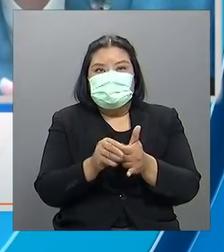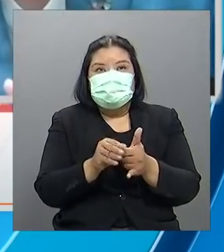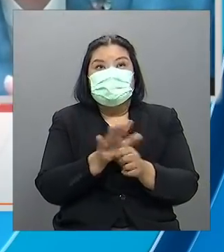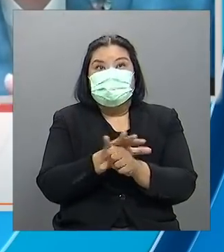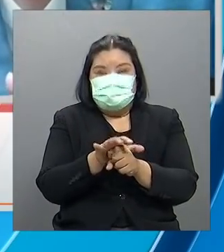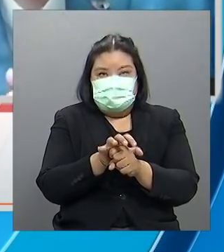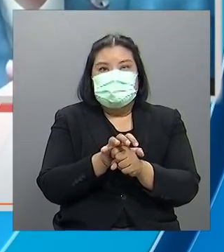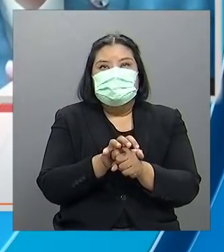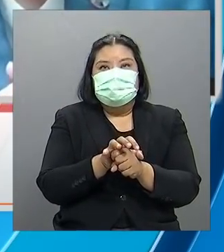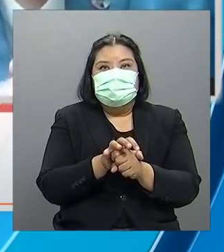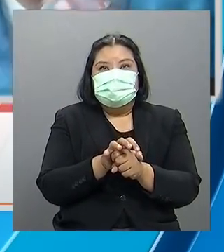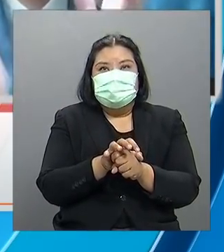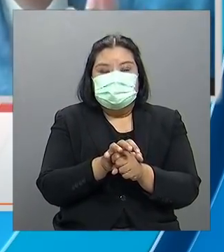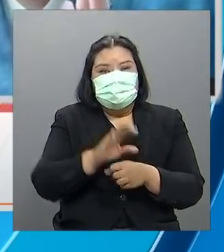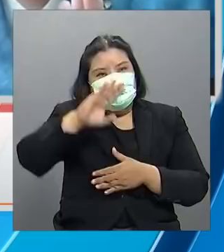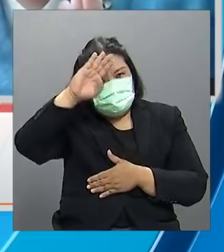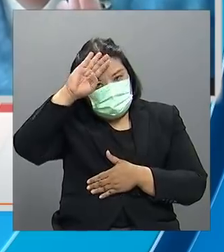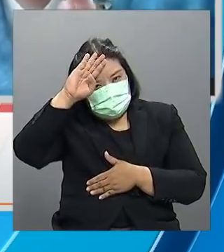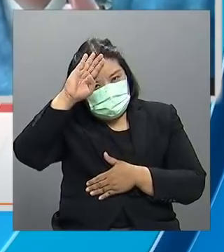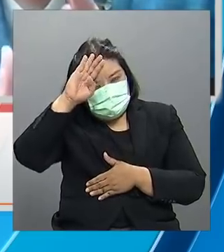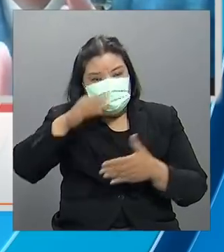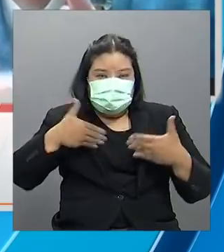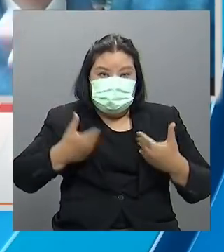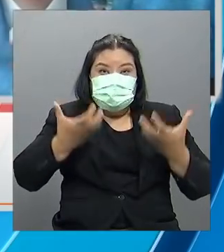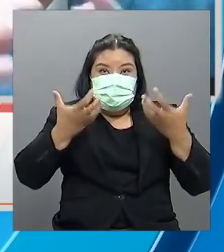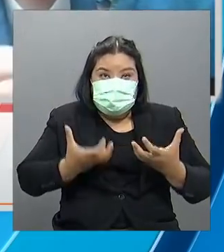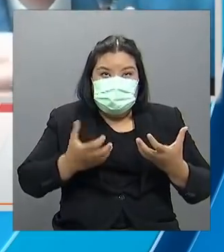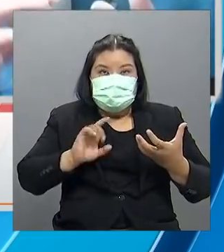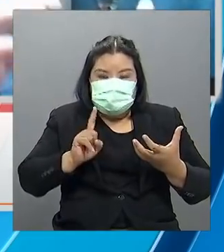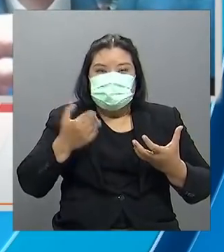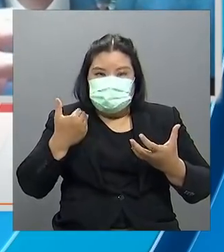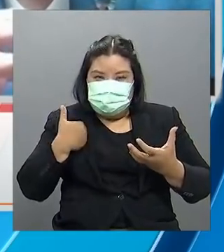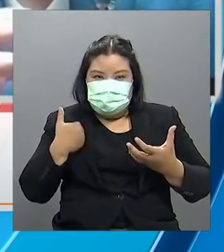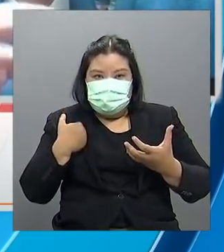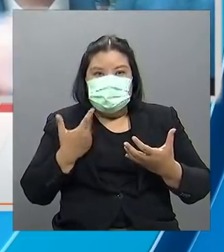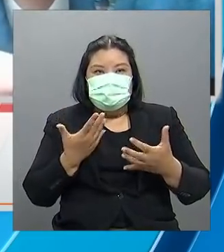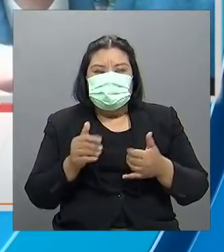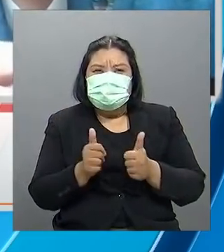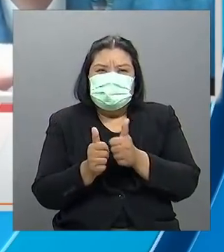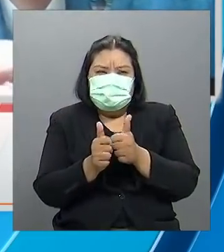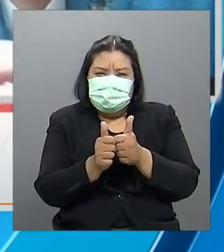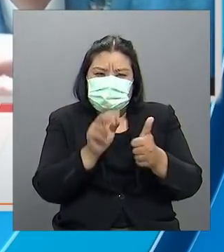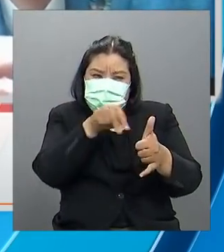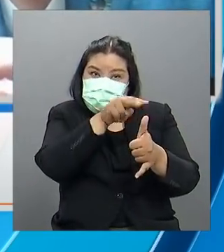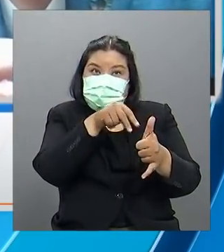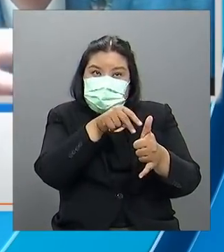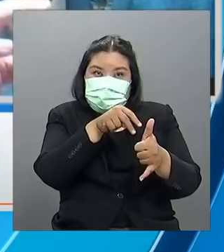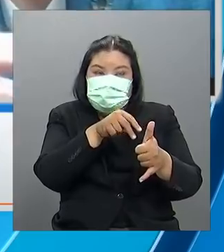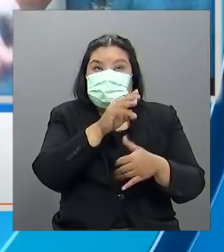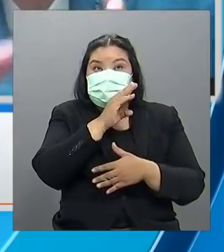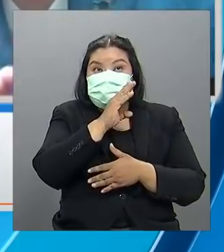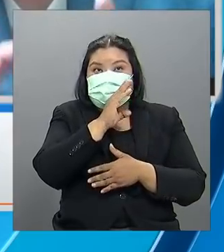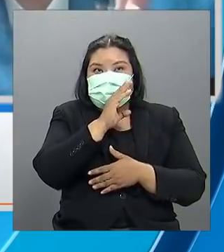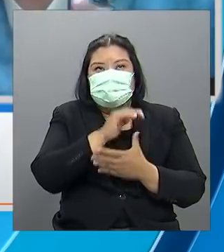ของเขาต่อซึ่งถามว่าพอสแกนเสร็จปุ๊บเนี่ยก็จะวิ่งเข้ามาที่แพลตฟอร์มจริงๆเราใช้